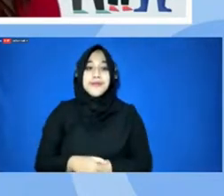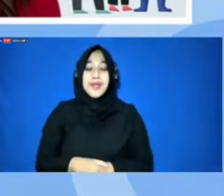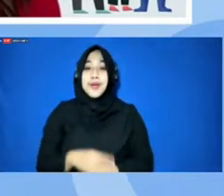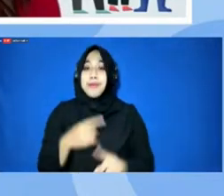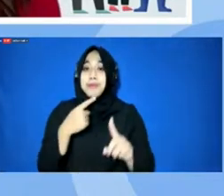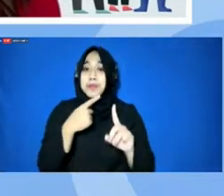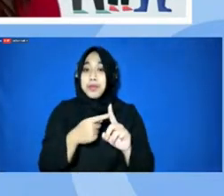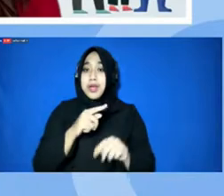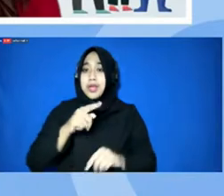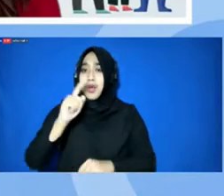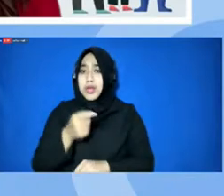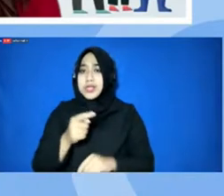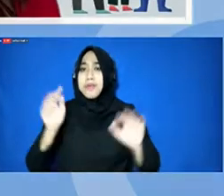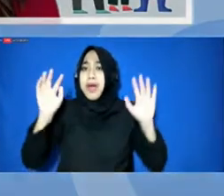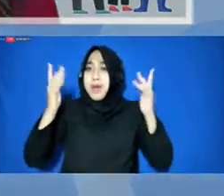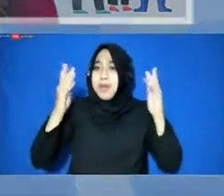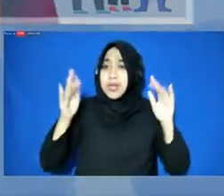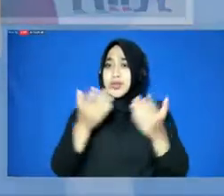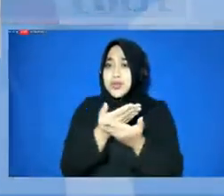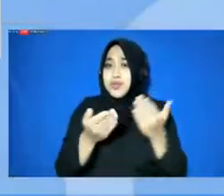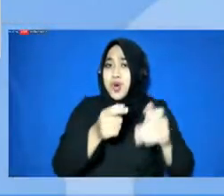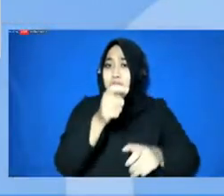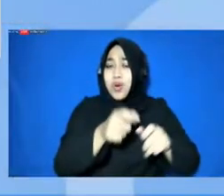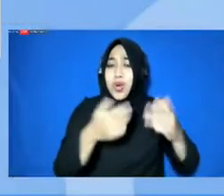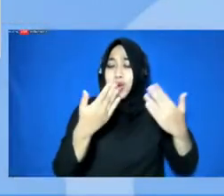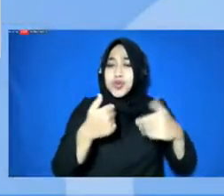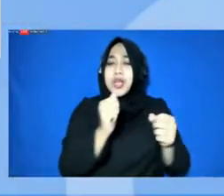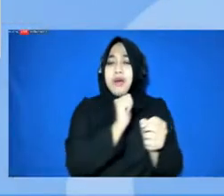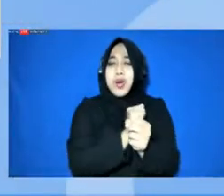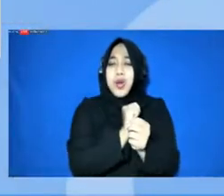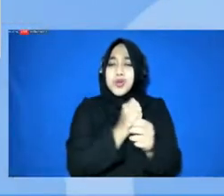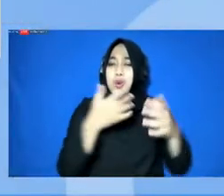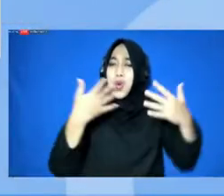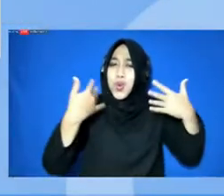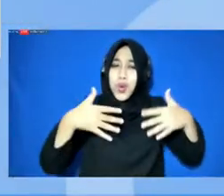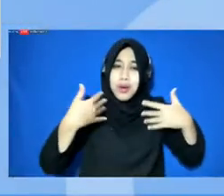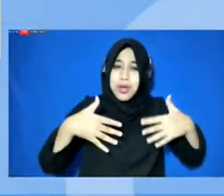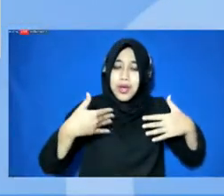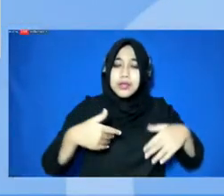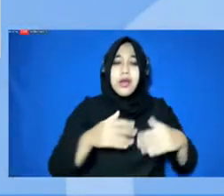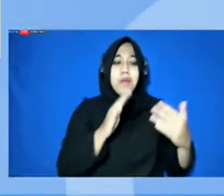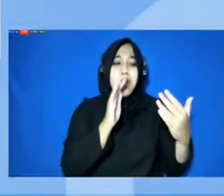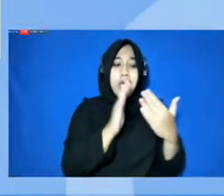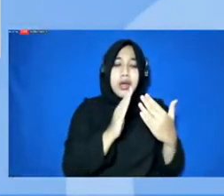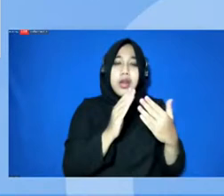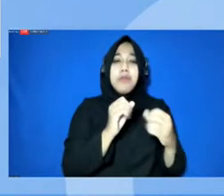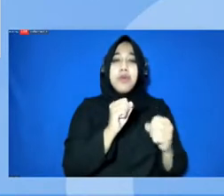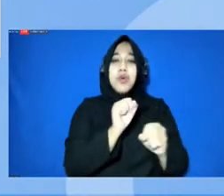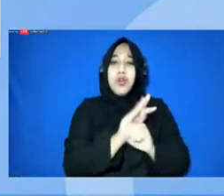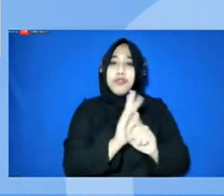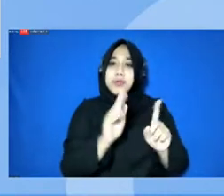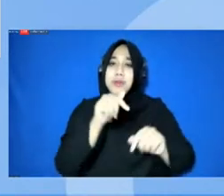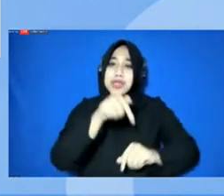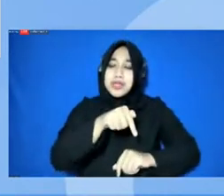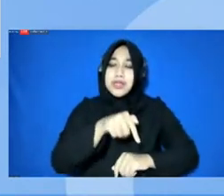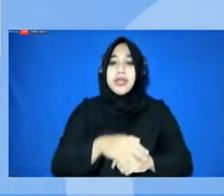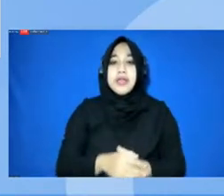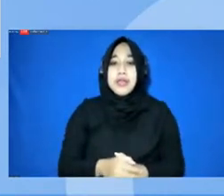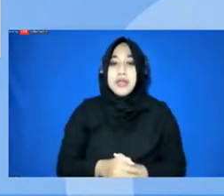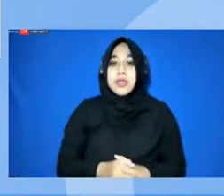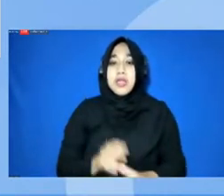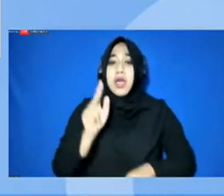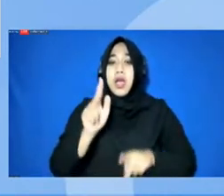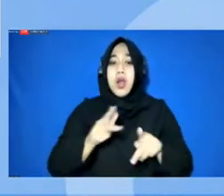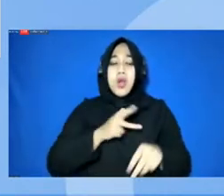harus mengapresiasi semua pihak yang sudah bekerja luar biasa ya untuk mengatasi pandemi COVID ini. Nah, kalau kita